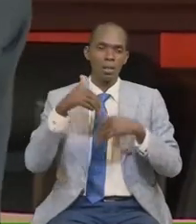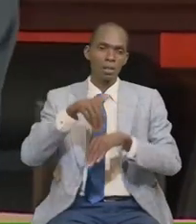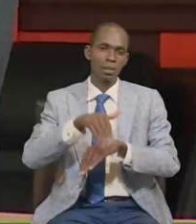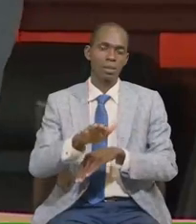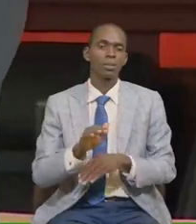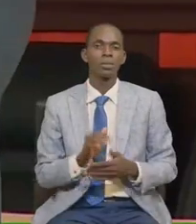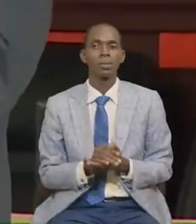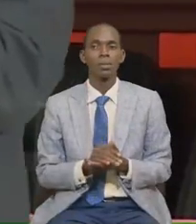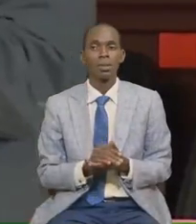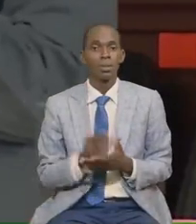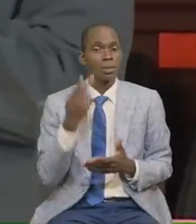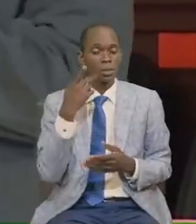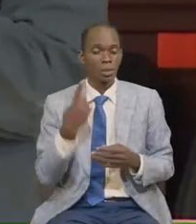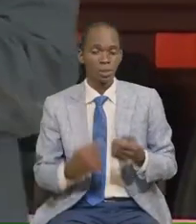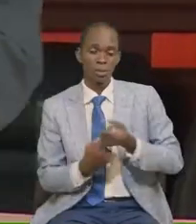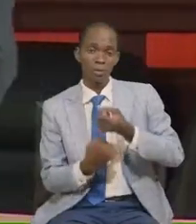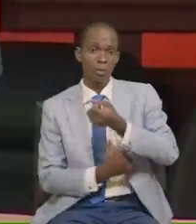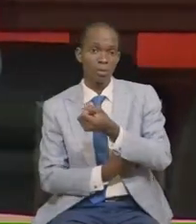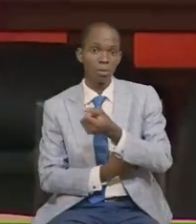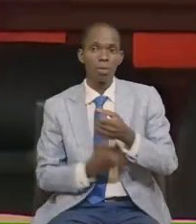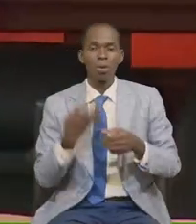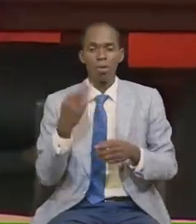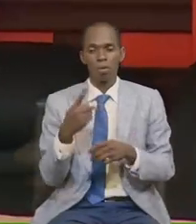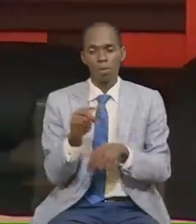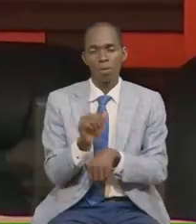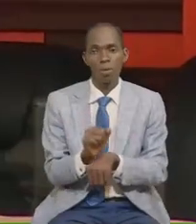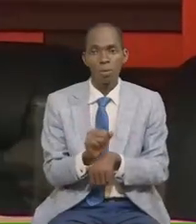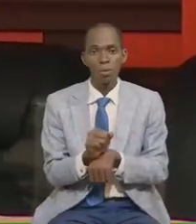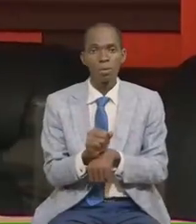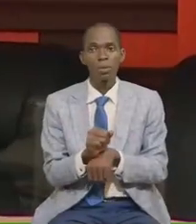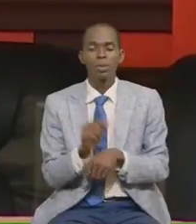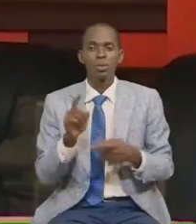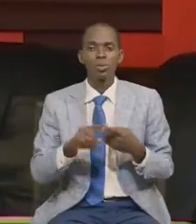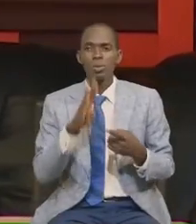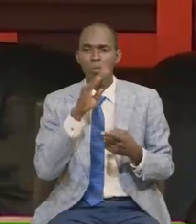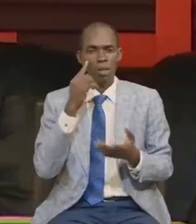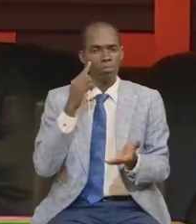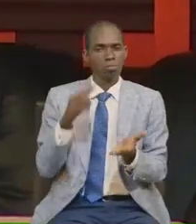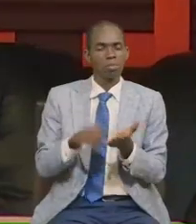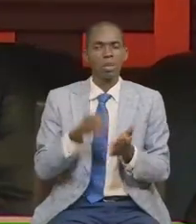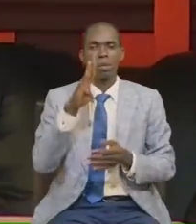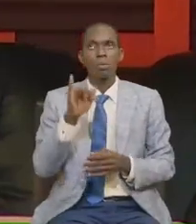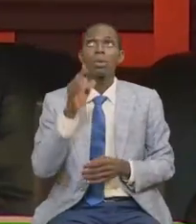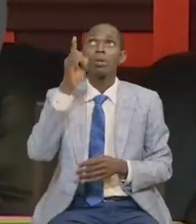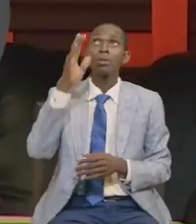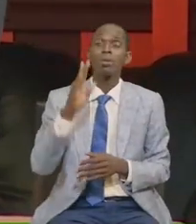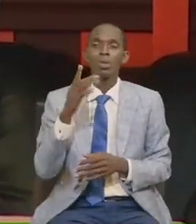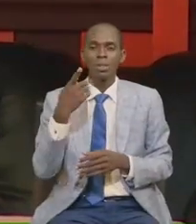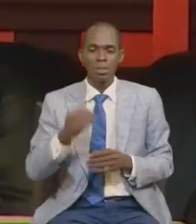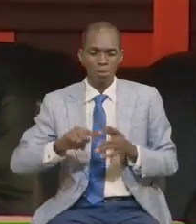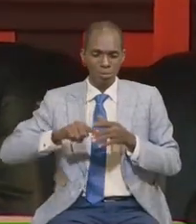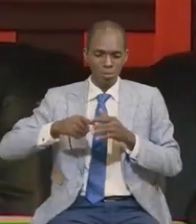la fondation de l'œuvre pour que cela soit reconnu par Dieu, l'origine,